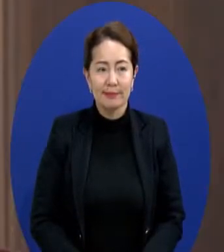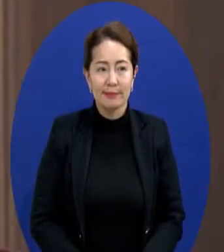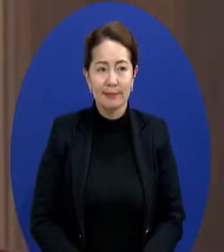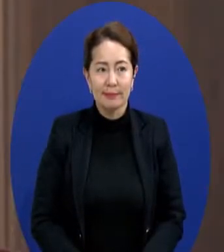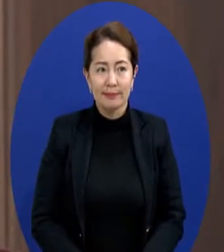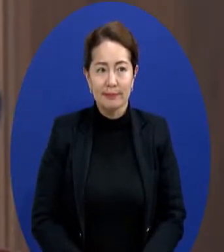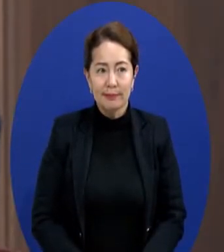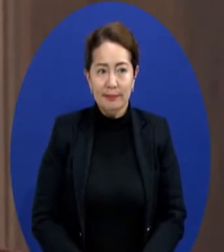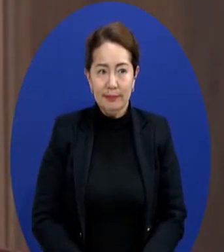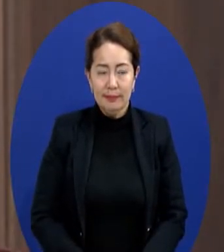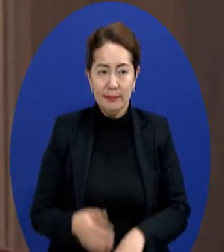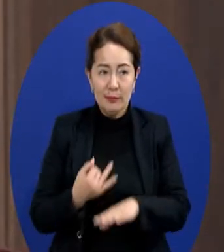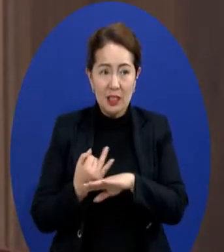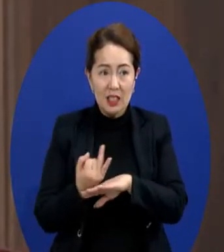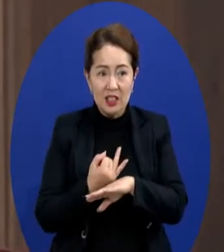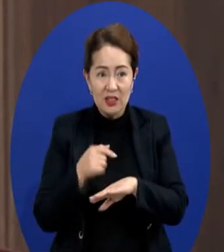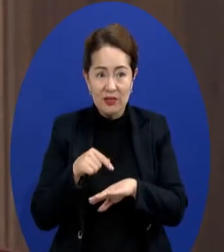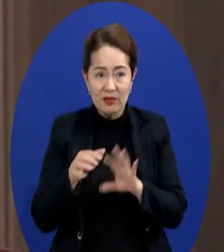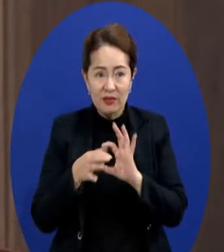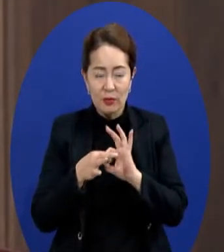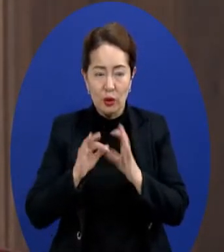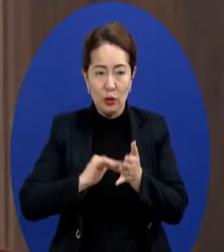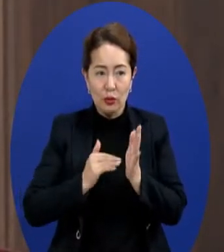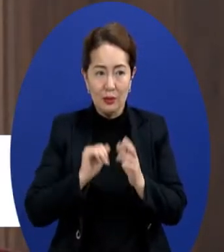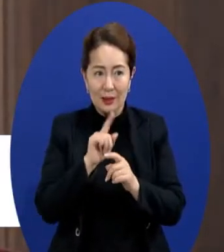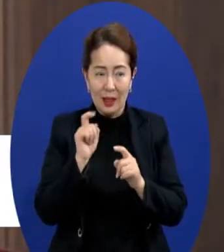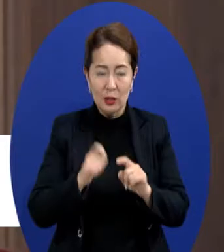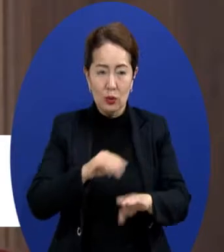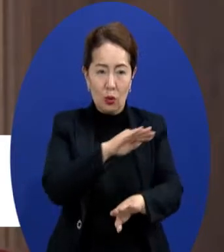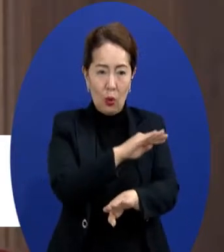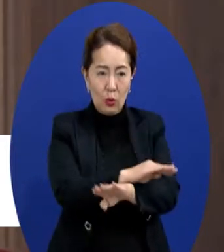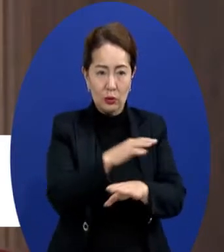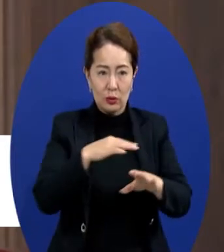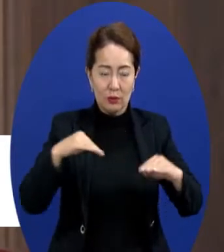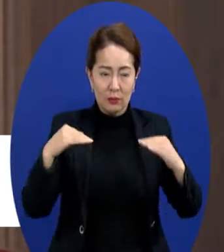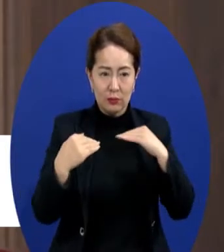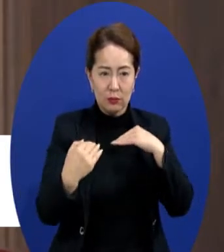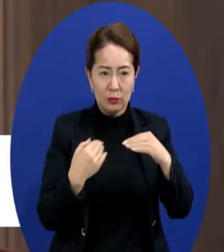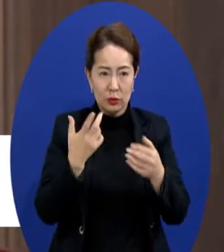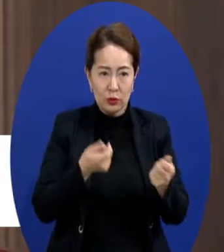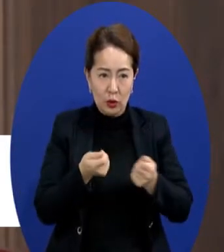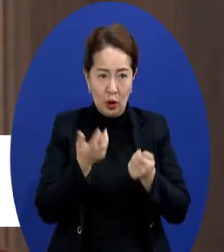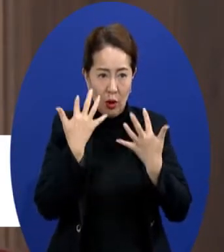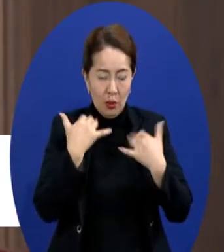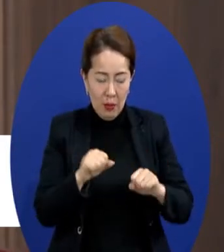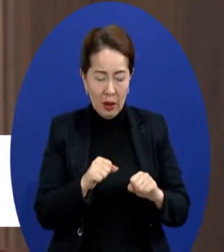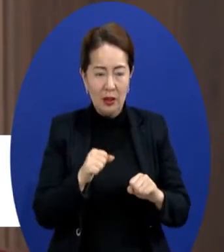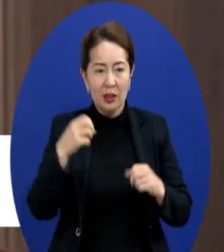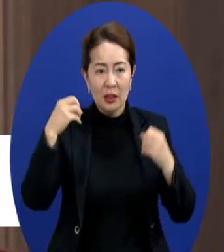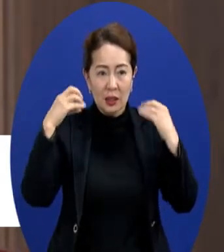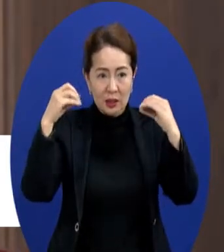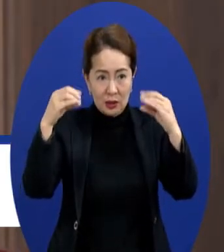Эзнээчлэл төлөвлөлтийн асуудлууд байж байгаа. Уулзвар дээр хөдөлгөөний зохион байгуулах, гэрлийн тохионы